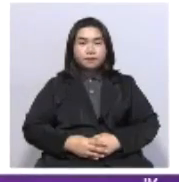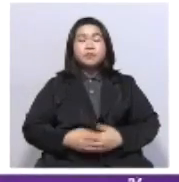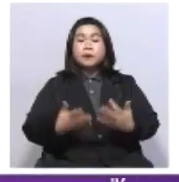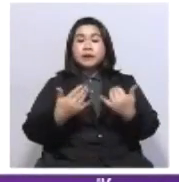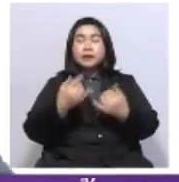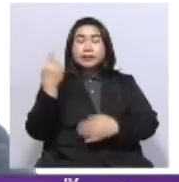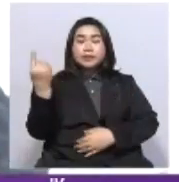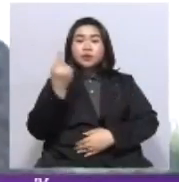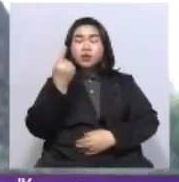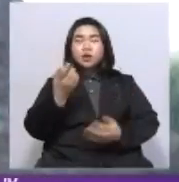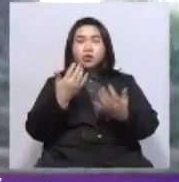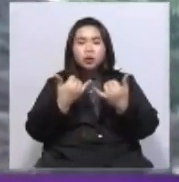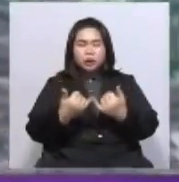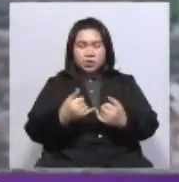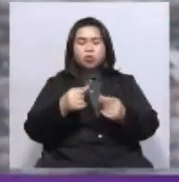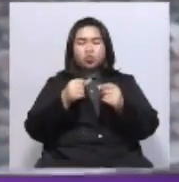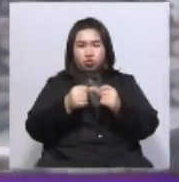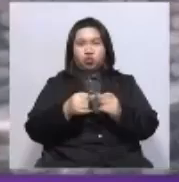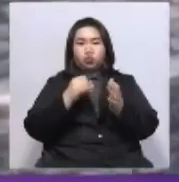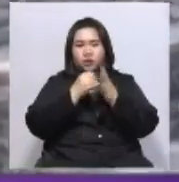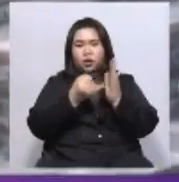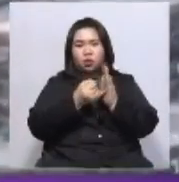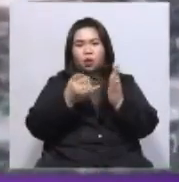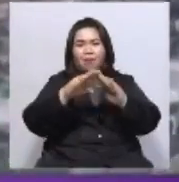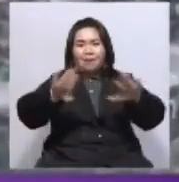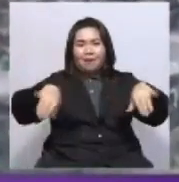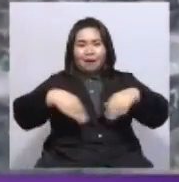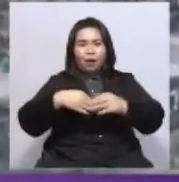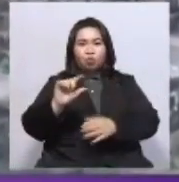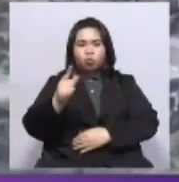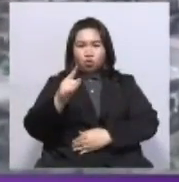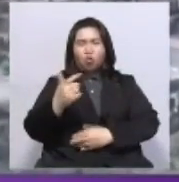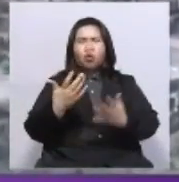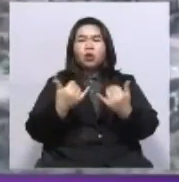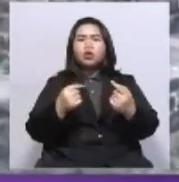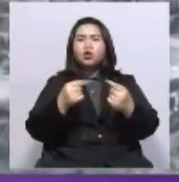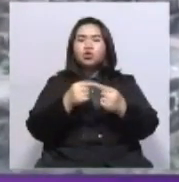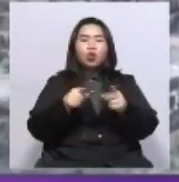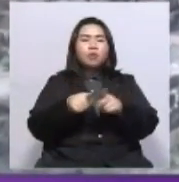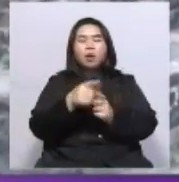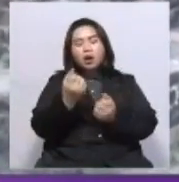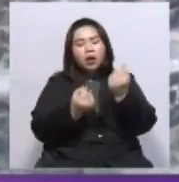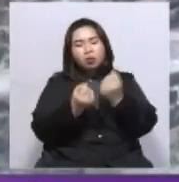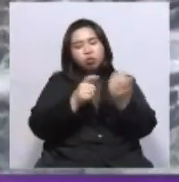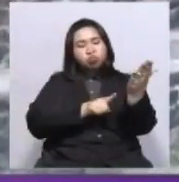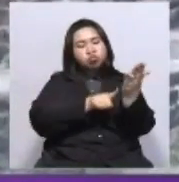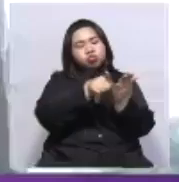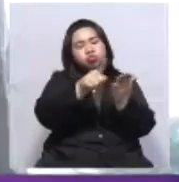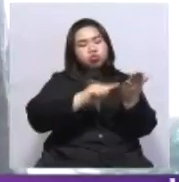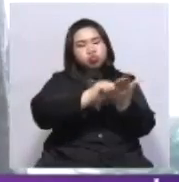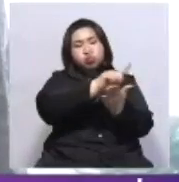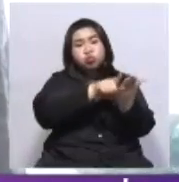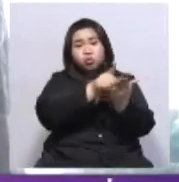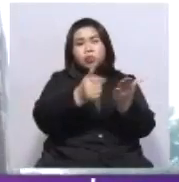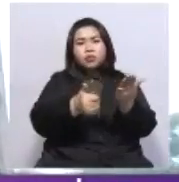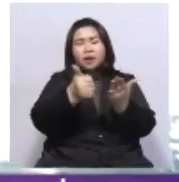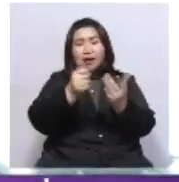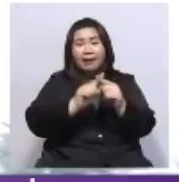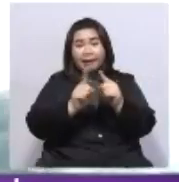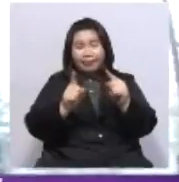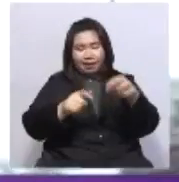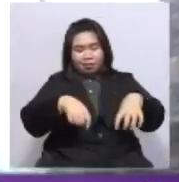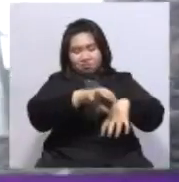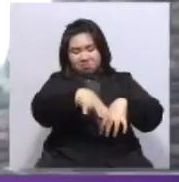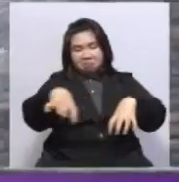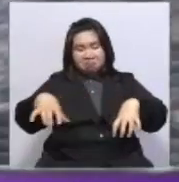Let's Journey สัปดาห์นี้ยังคงอยู่กันที่จังหวัดอ่างทองครับซึ่งแม้ว่าจะเป็นจังหวัดทางผ่านไปสู่หลายจังหวัดแต่อ่างทองมีสถานที่สำคัญ